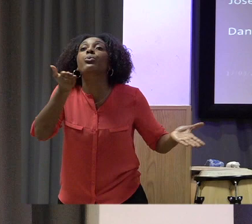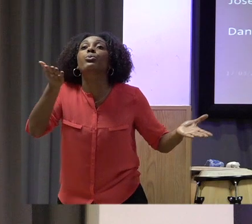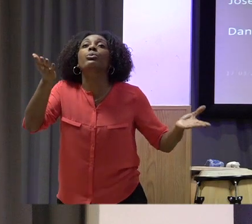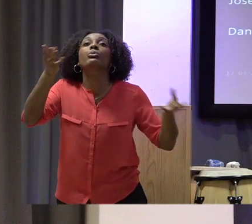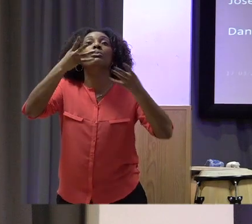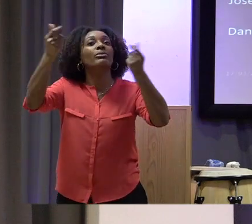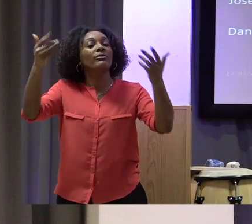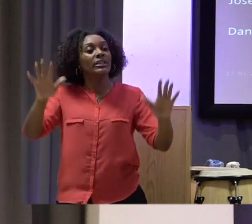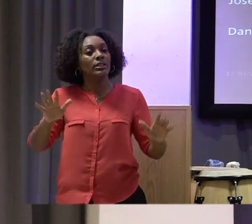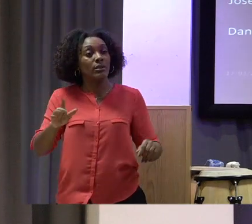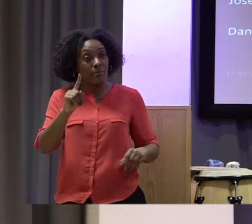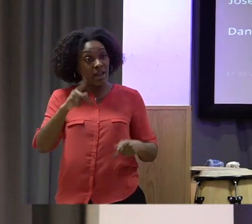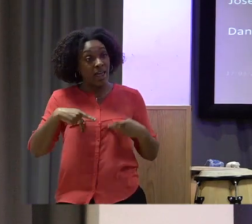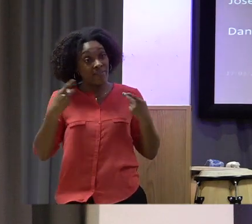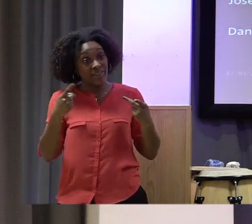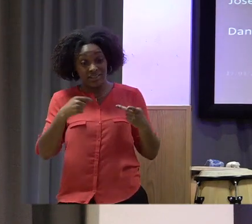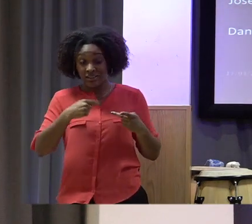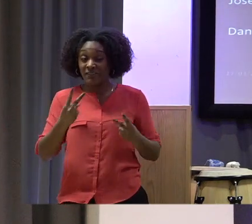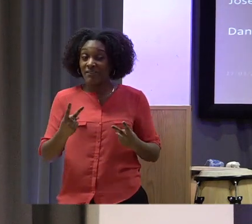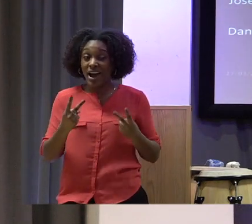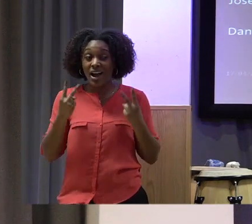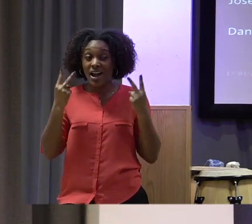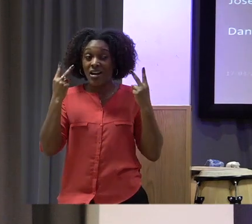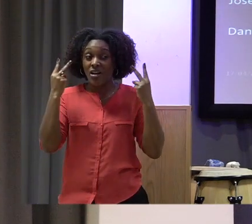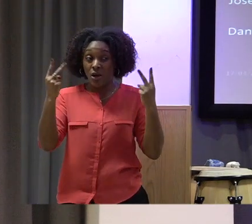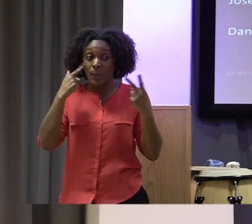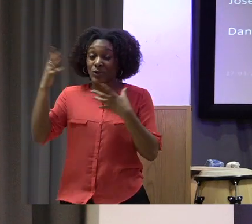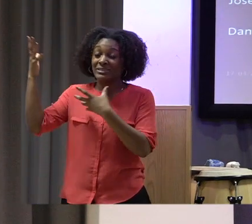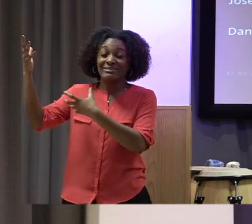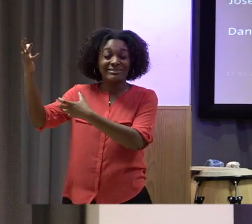vie, c'est le bien le plus précieux que nous ayons.